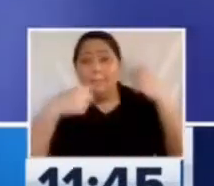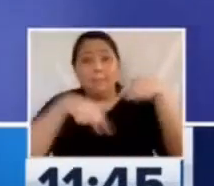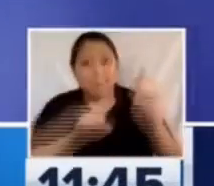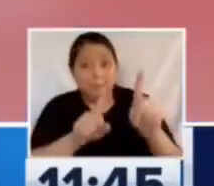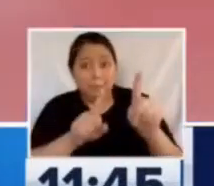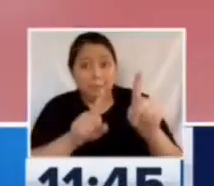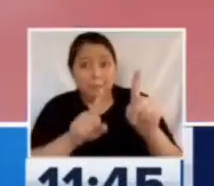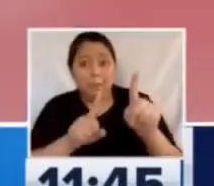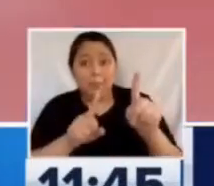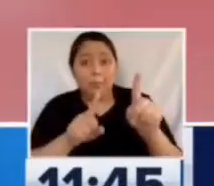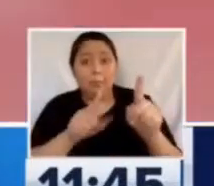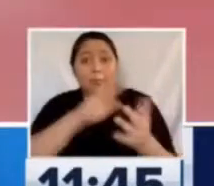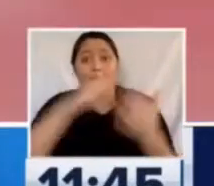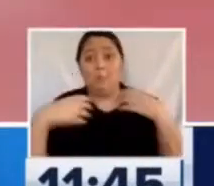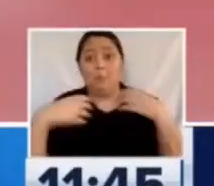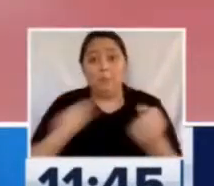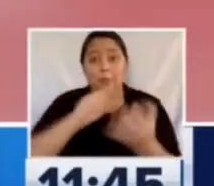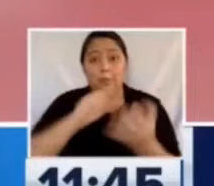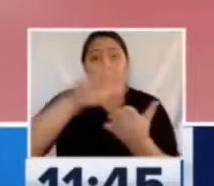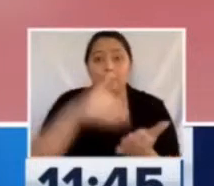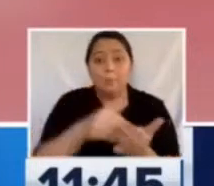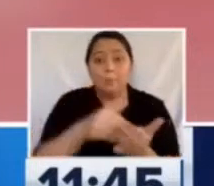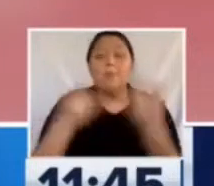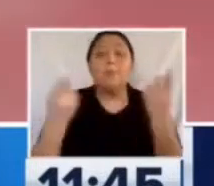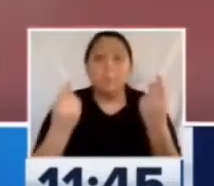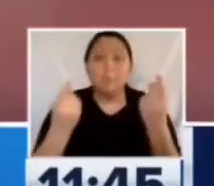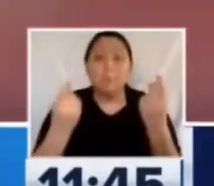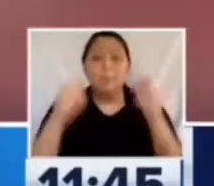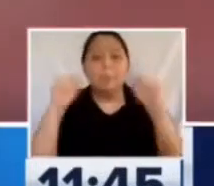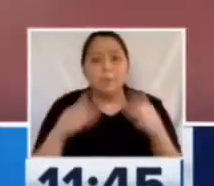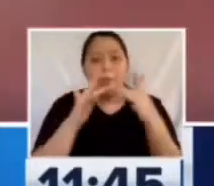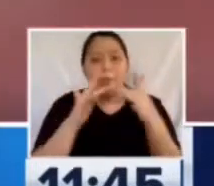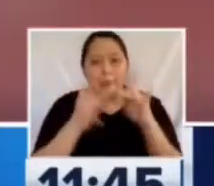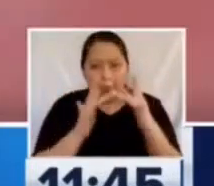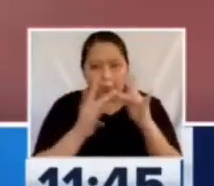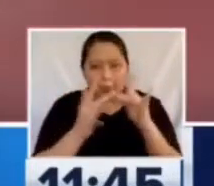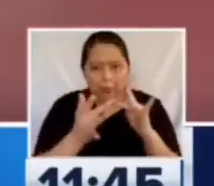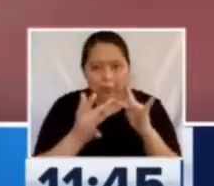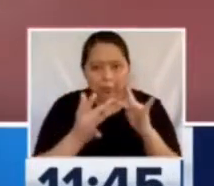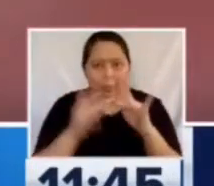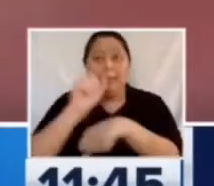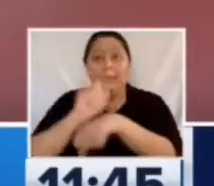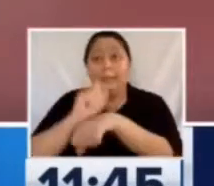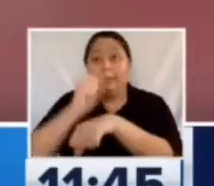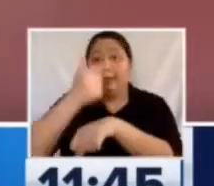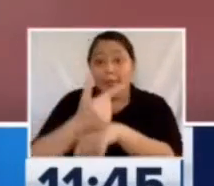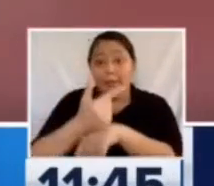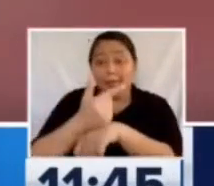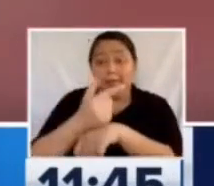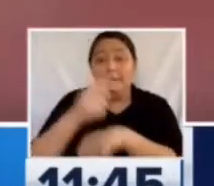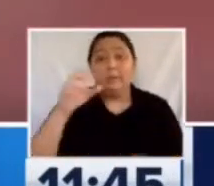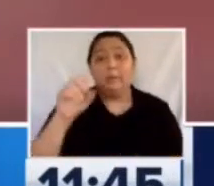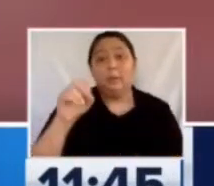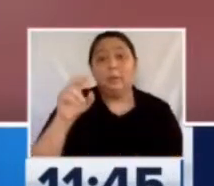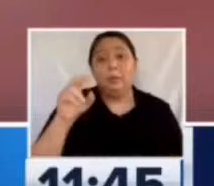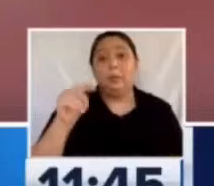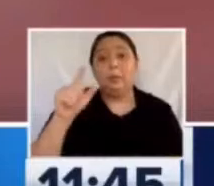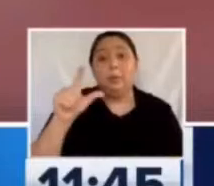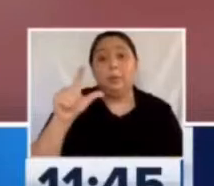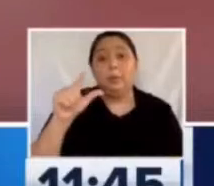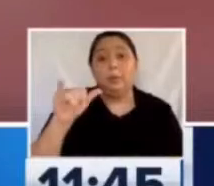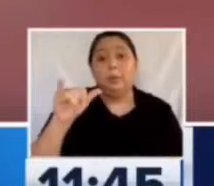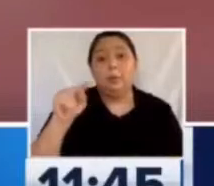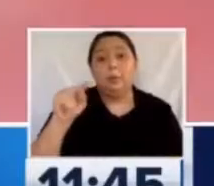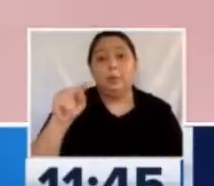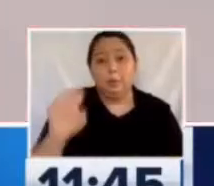Dahil habang tumatagal ho at habang naghahanda tayo doon sa pagbubukas ho natin, doon sa posibleng GCQ and